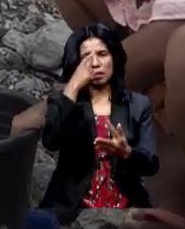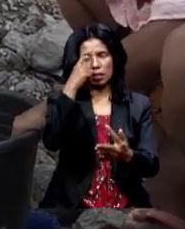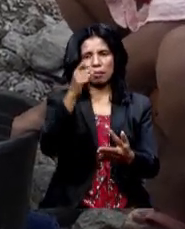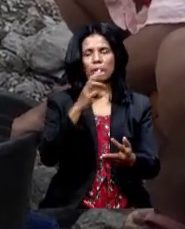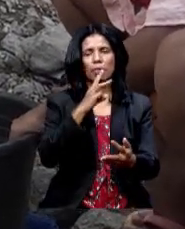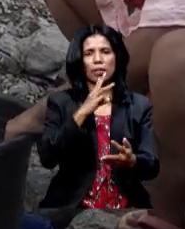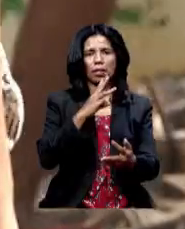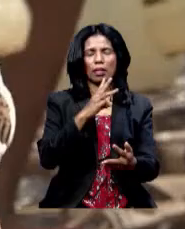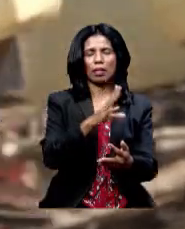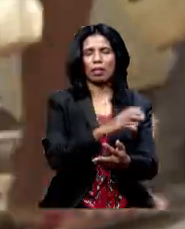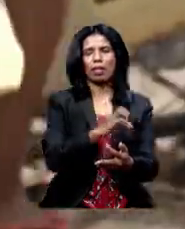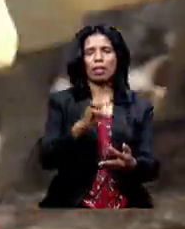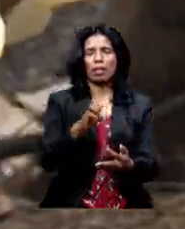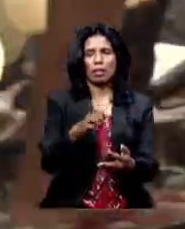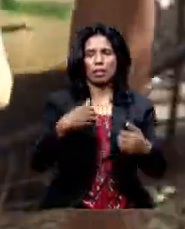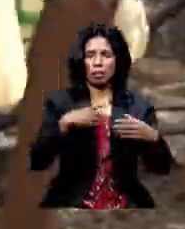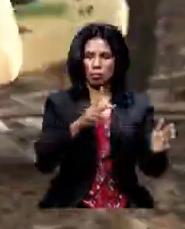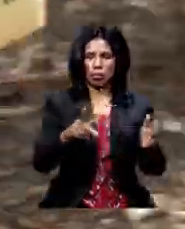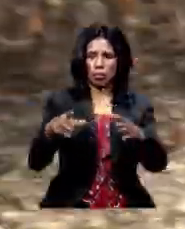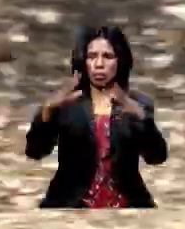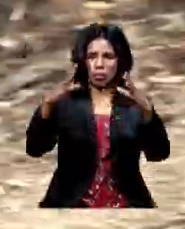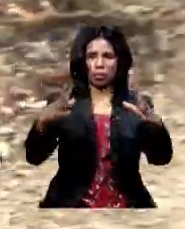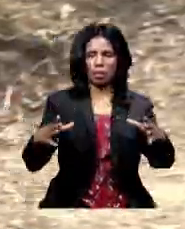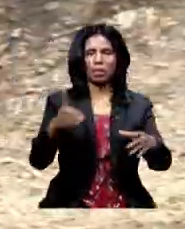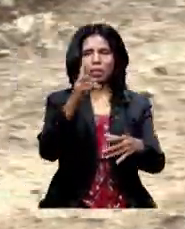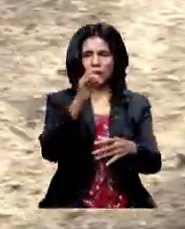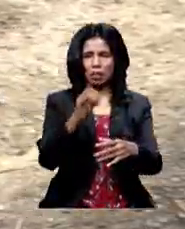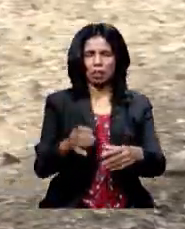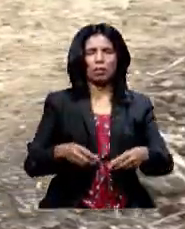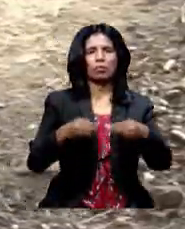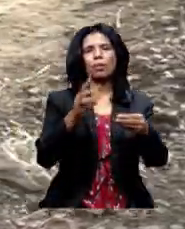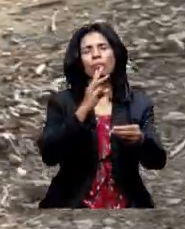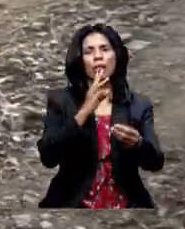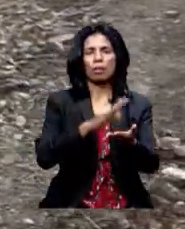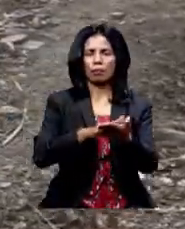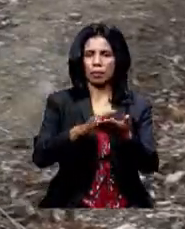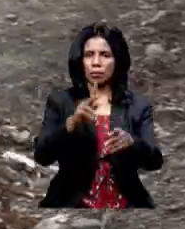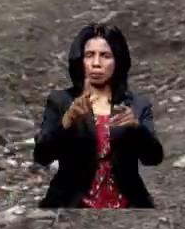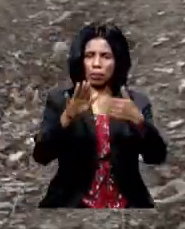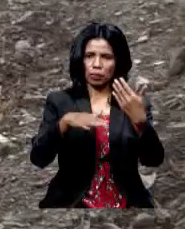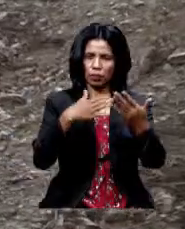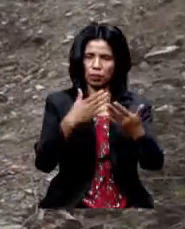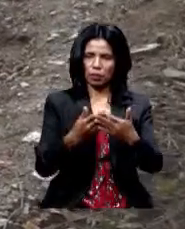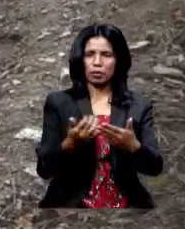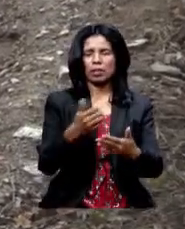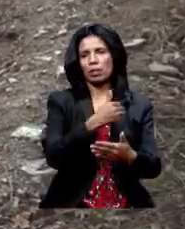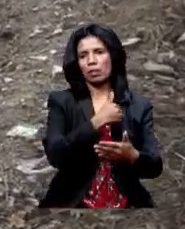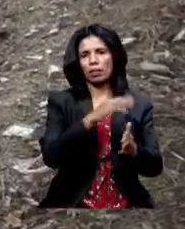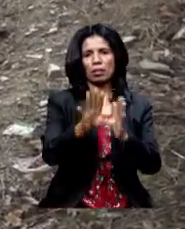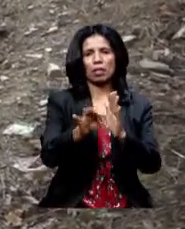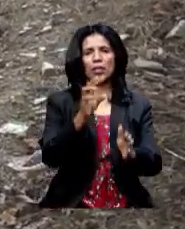ona plano ato establece tan tanki balu iha Dili ori fornece bemos ba komunidade sira nebe sedau